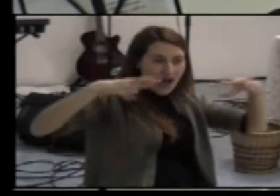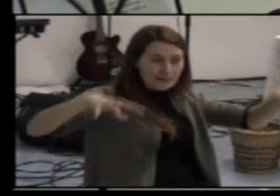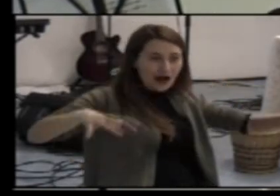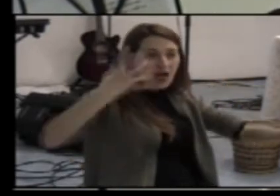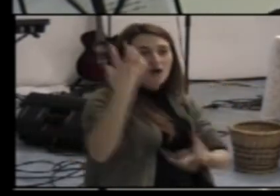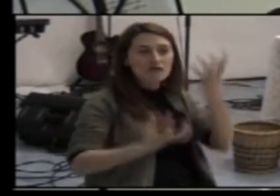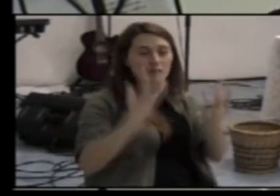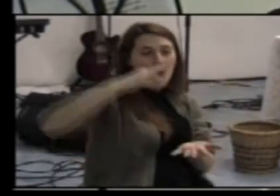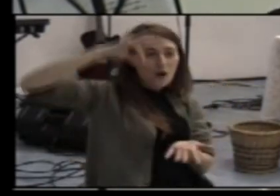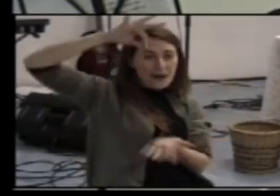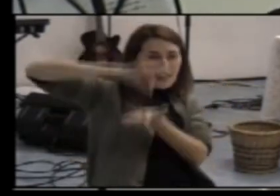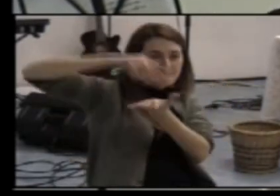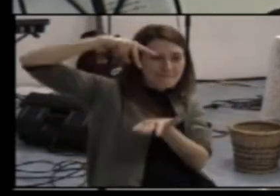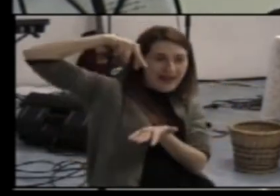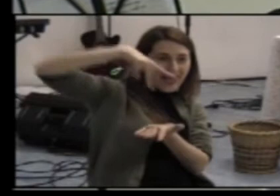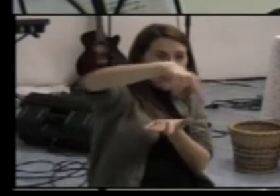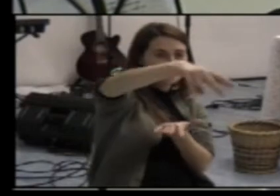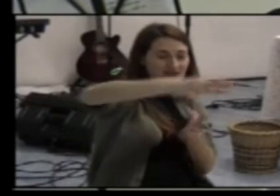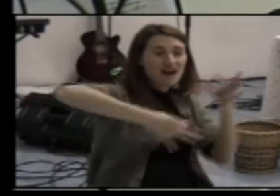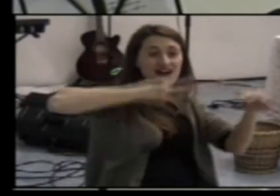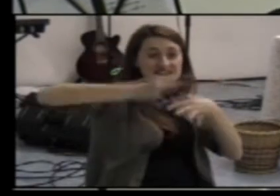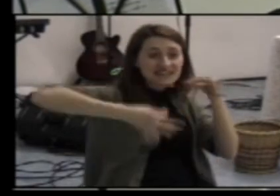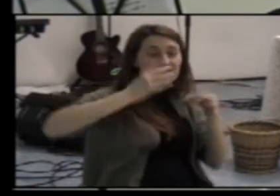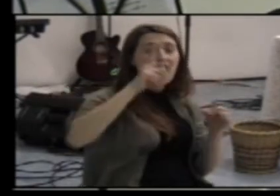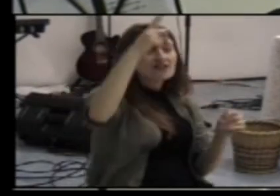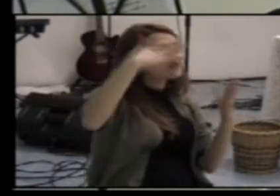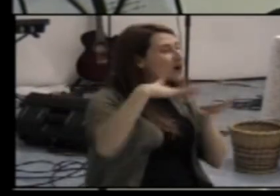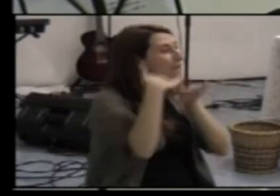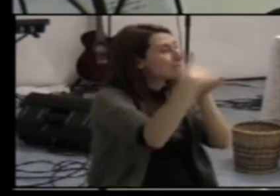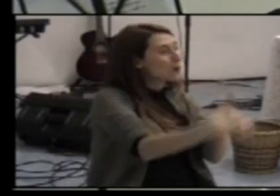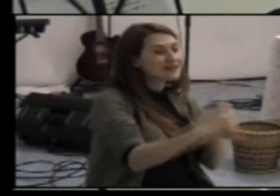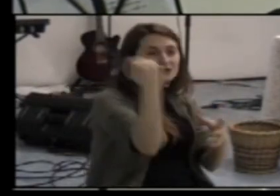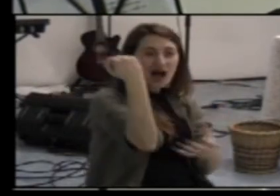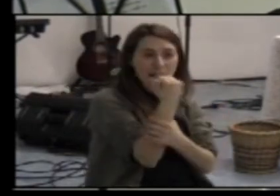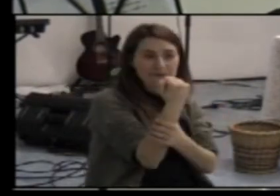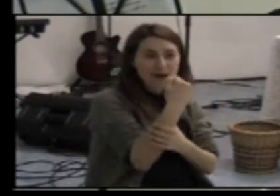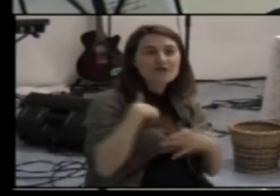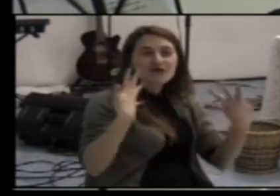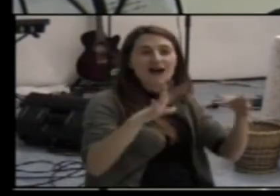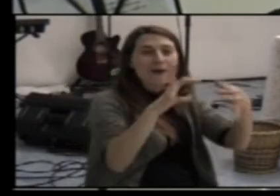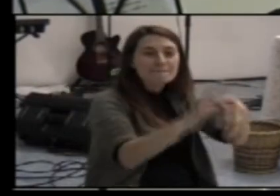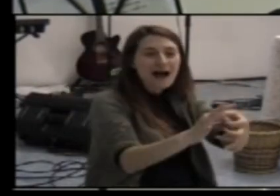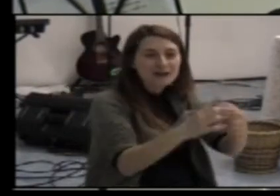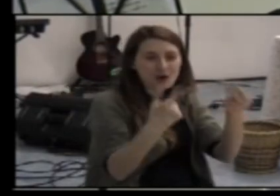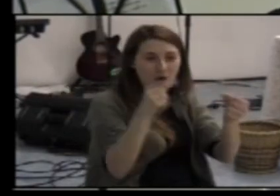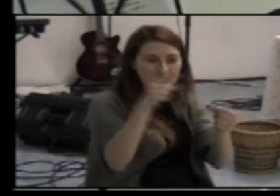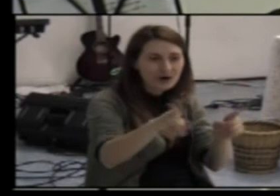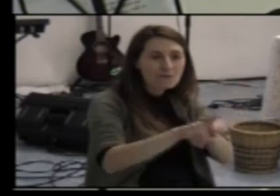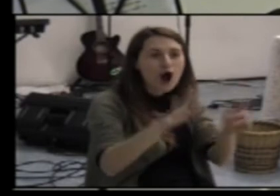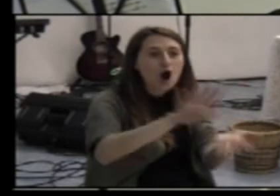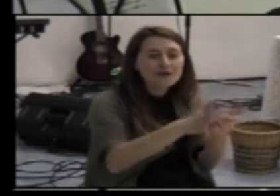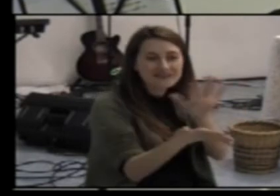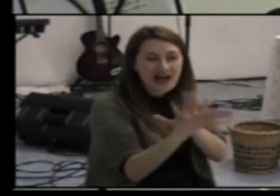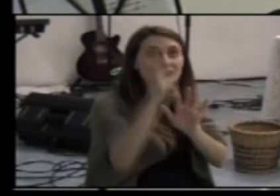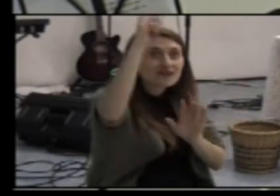di Abramo e Dio è sceso al livello a cui Abramo poteva comprendere e avere la certezza che